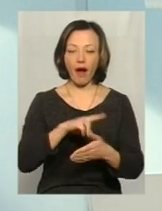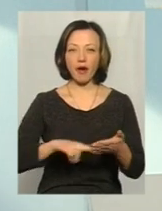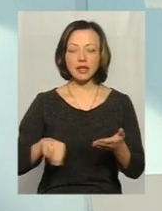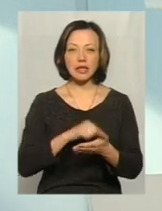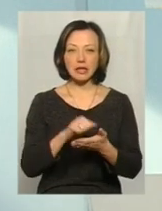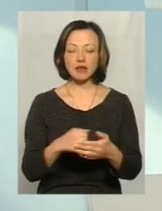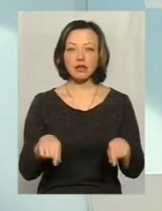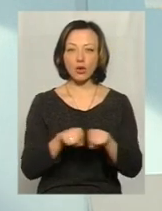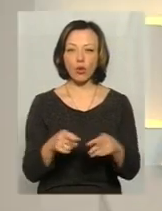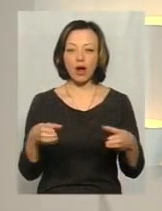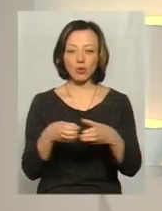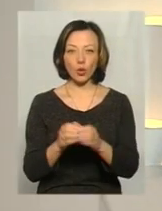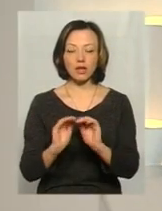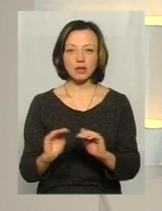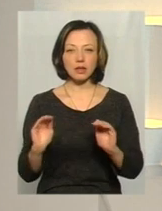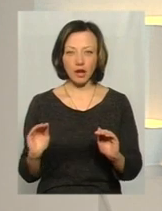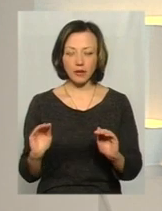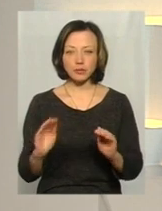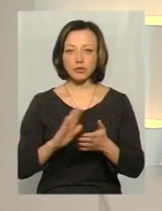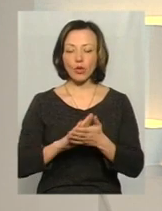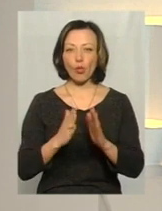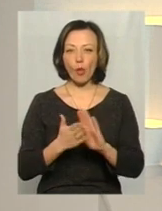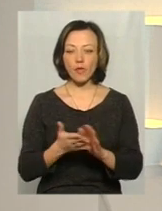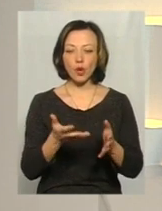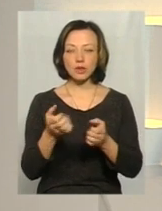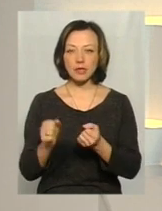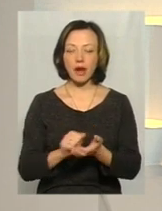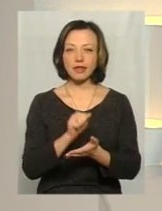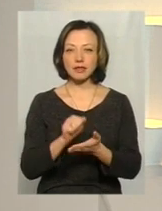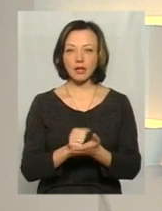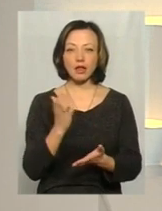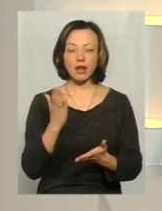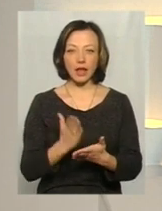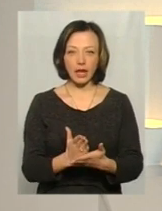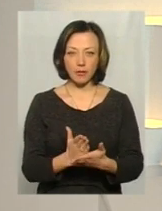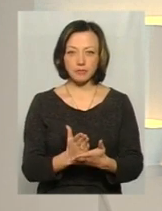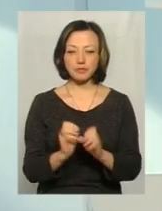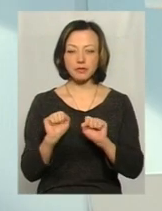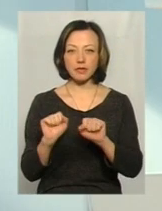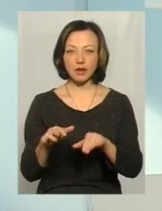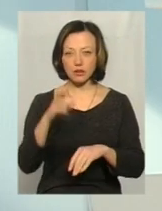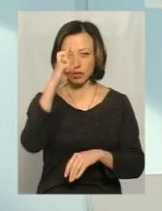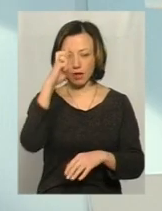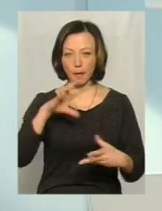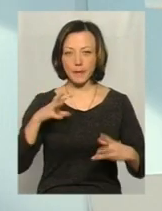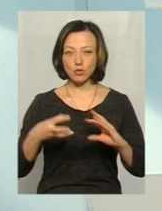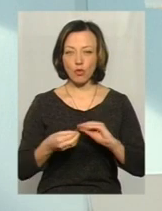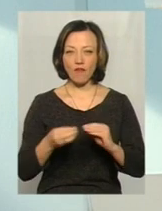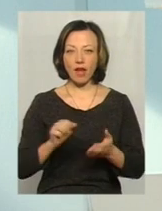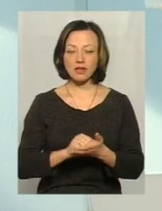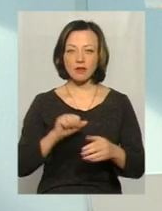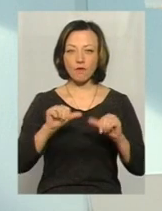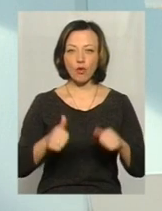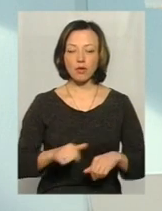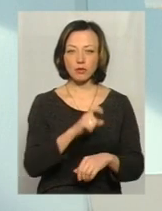такої категорії дітей умовою отримання атестата є здача державної підсумкової атестації у